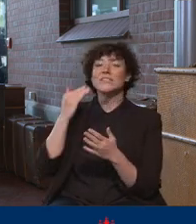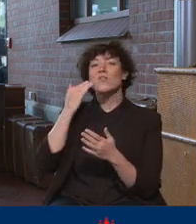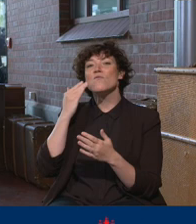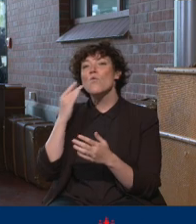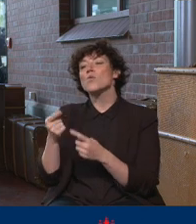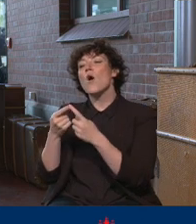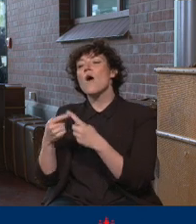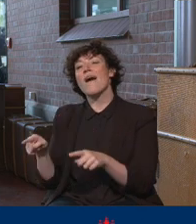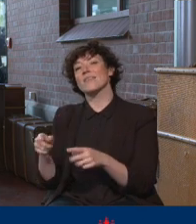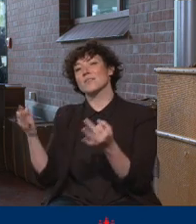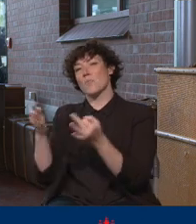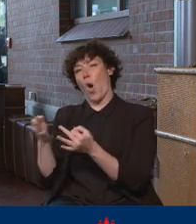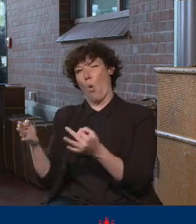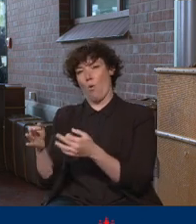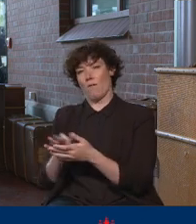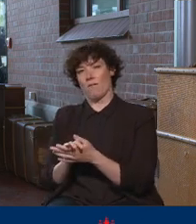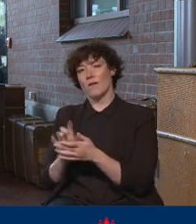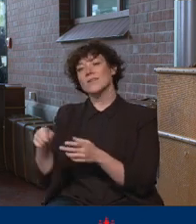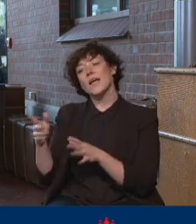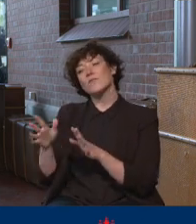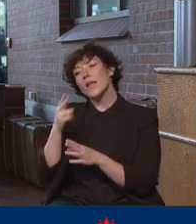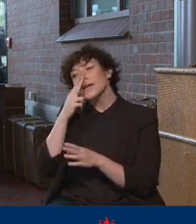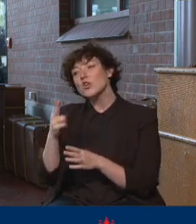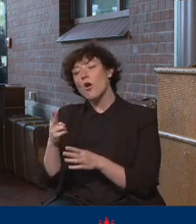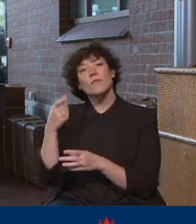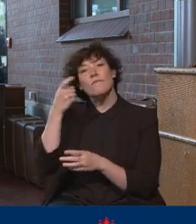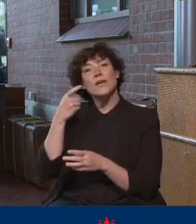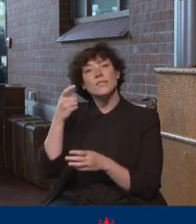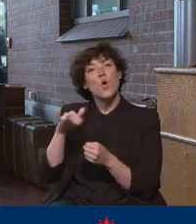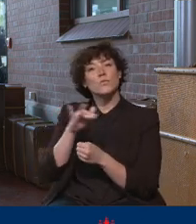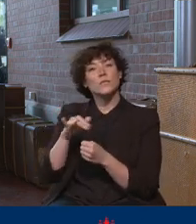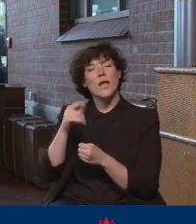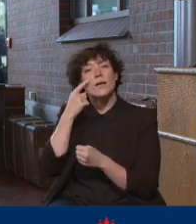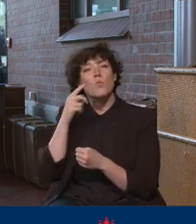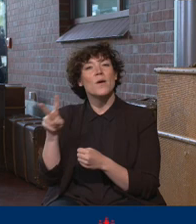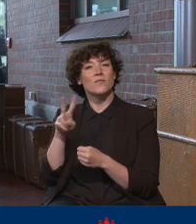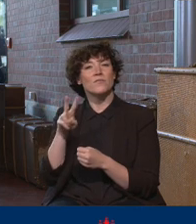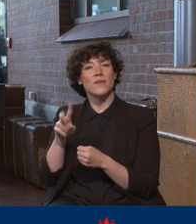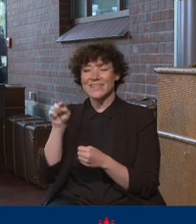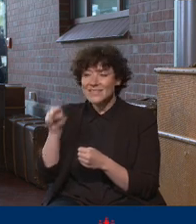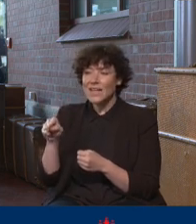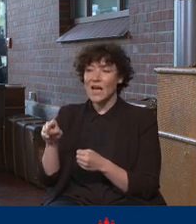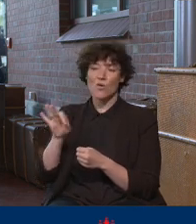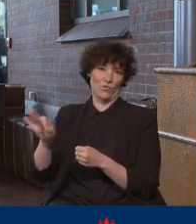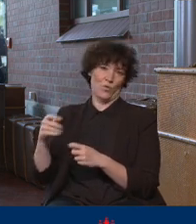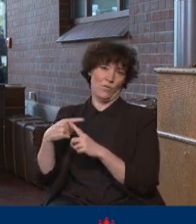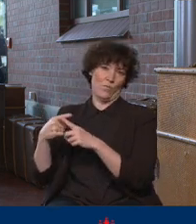nachgefragt würden dann lieber die versorgungslage die heute die vettel drückt dort authentisch zu beantworten